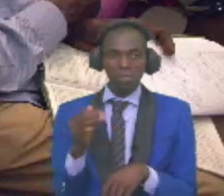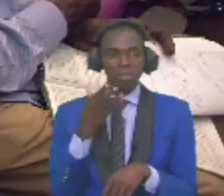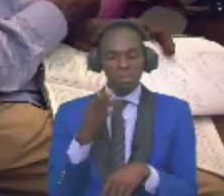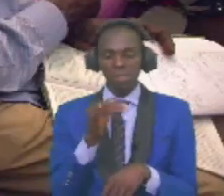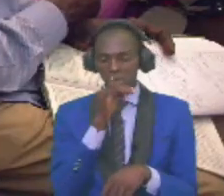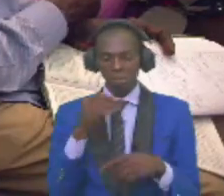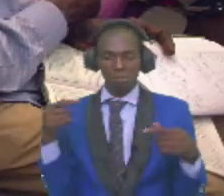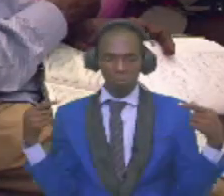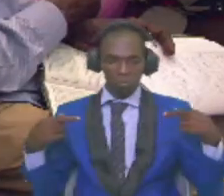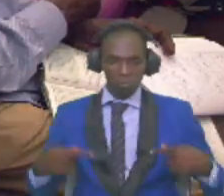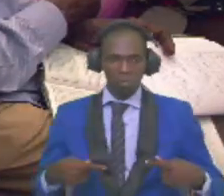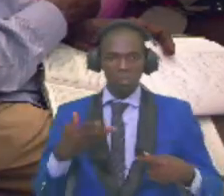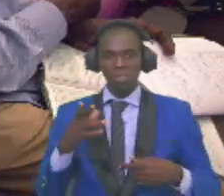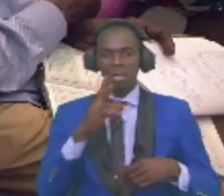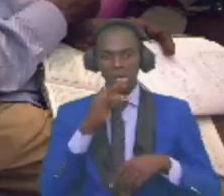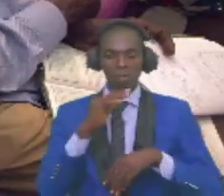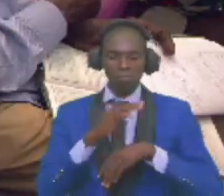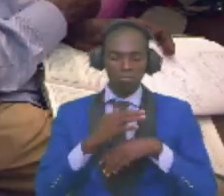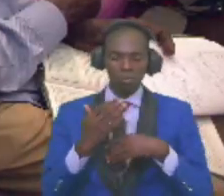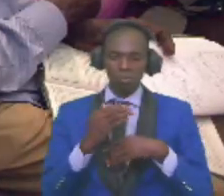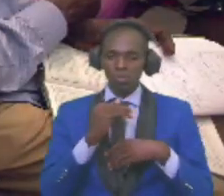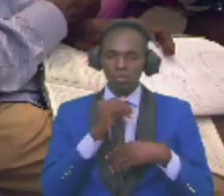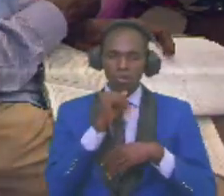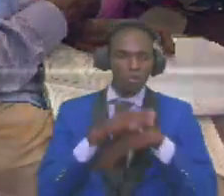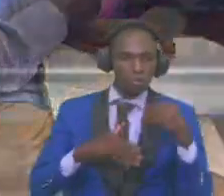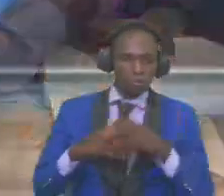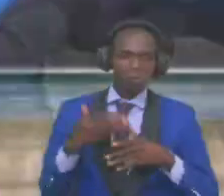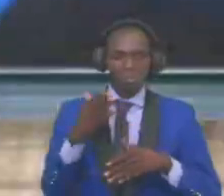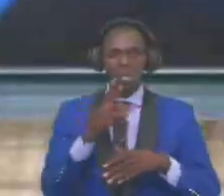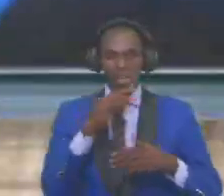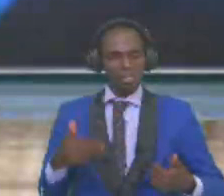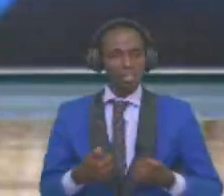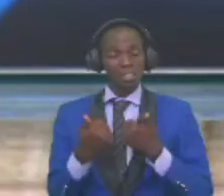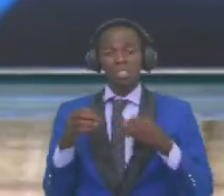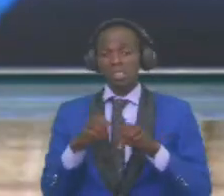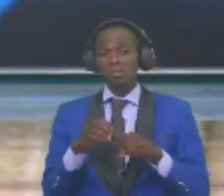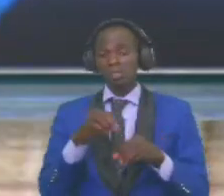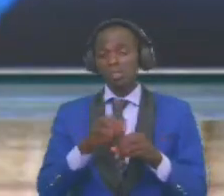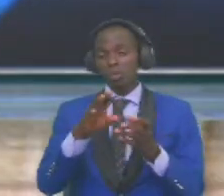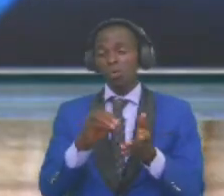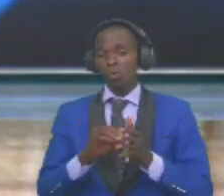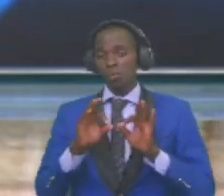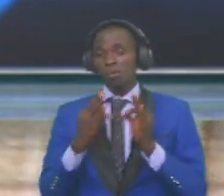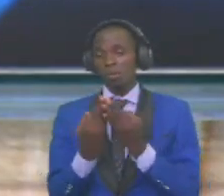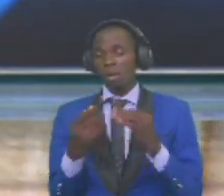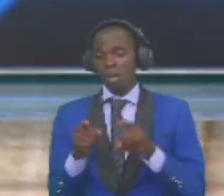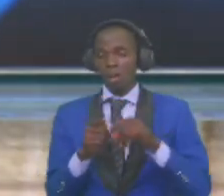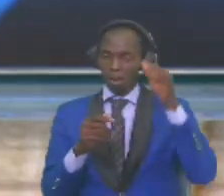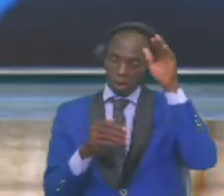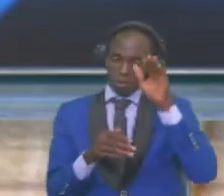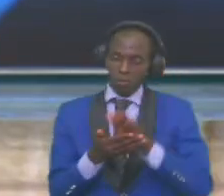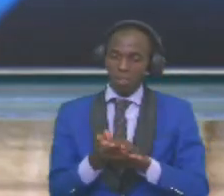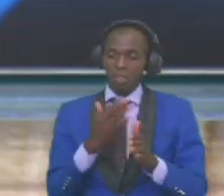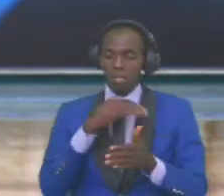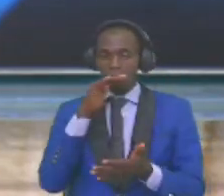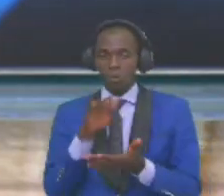lee à la réflexion et à la souffrance ils allaient défi qui s'y attachent même vivre en famille entre mari et